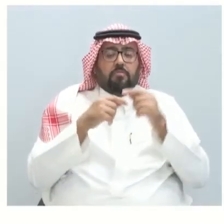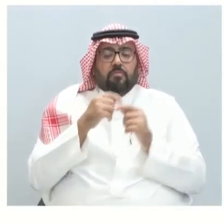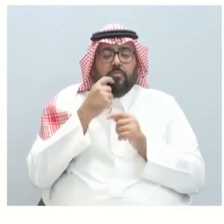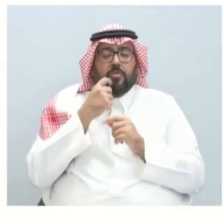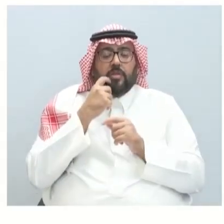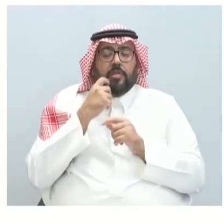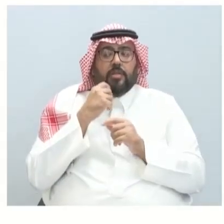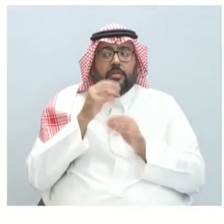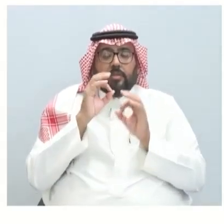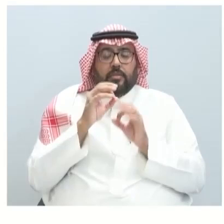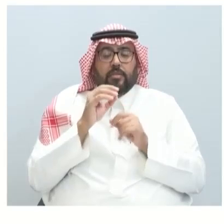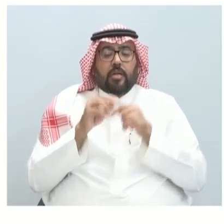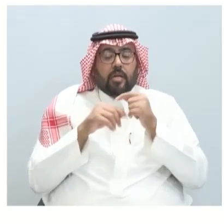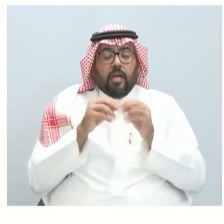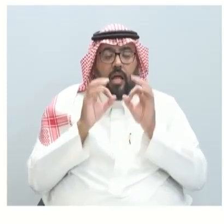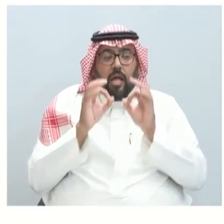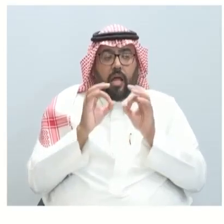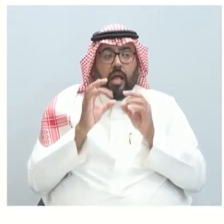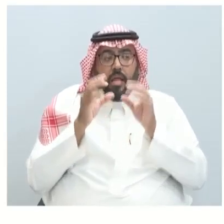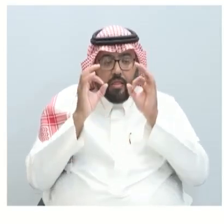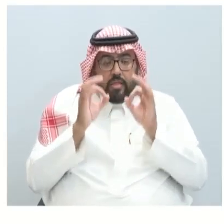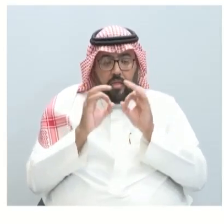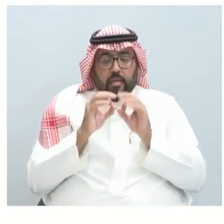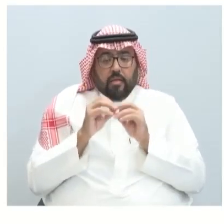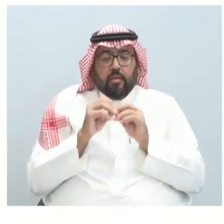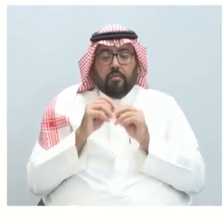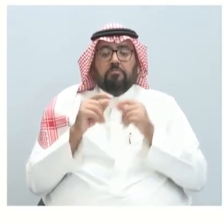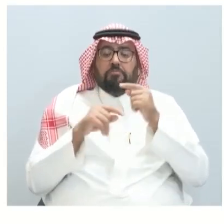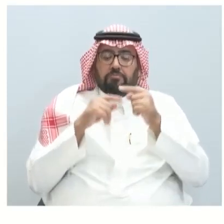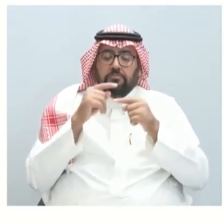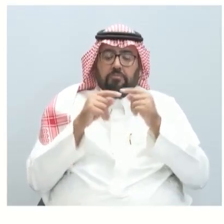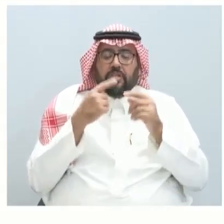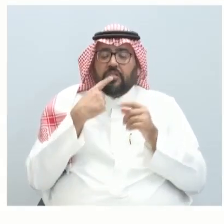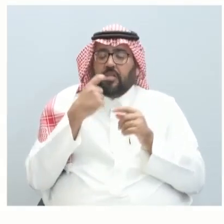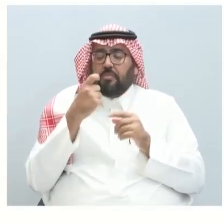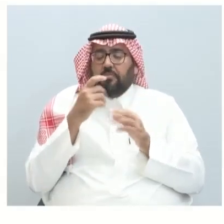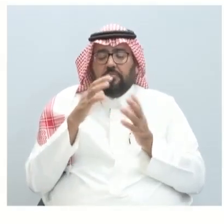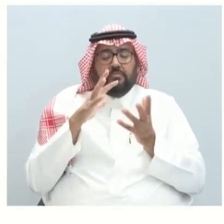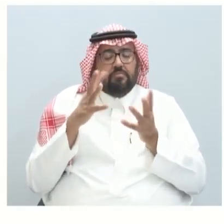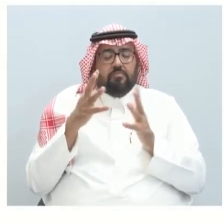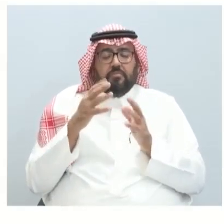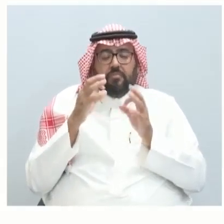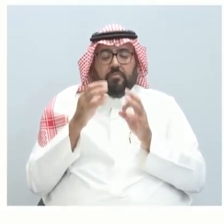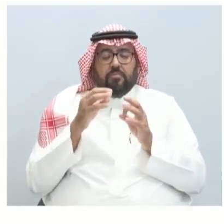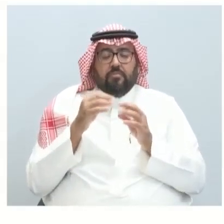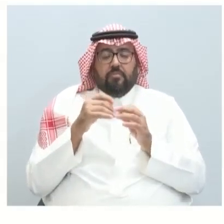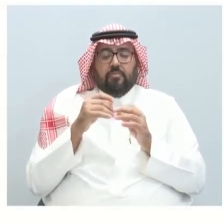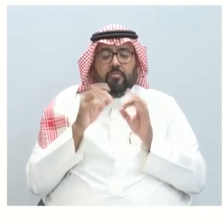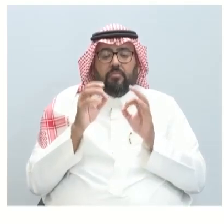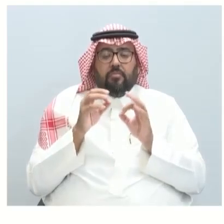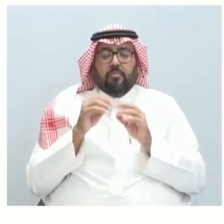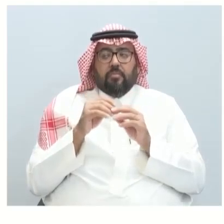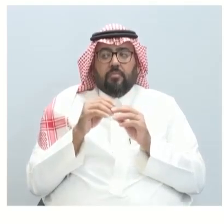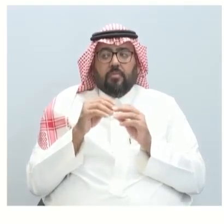اذا حتى اوجده بدقه فسيكون من الصعب علي تحديده بدقه ولكن استطيع ان